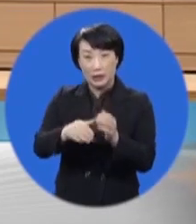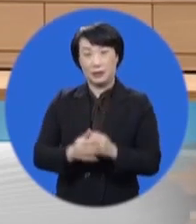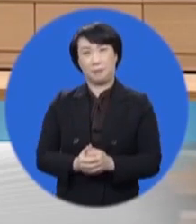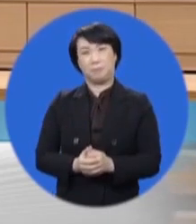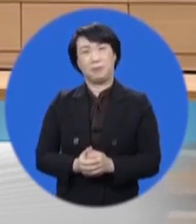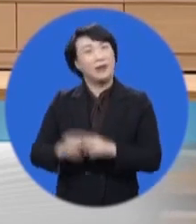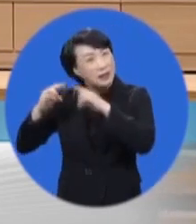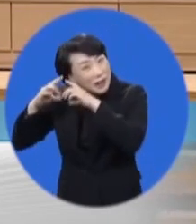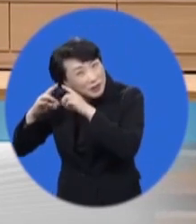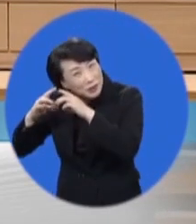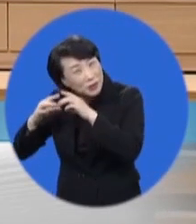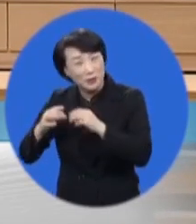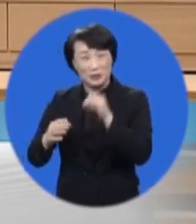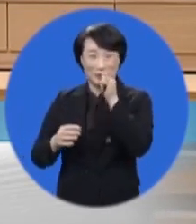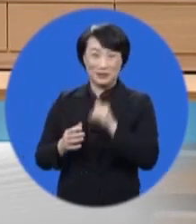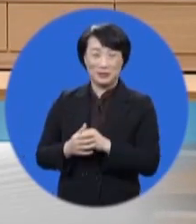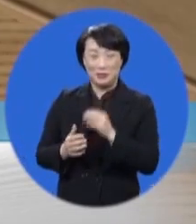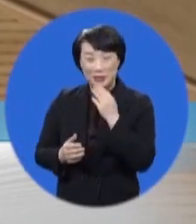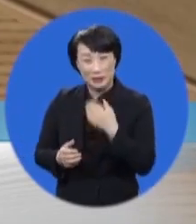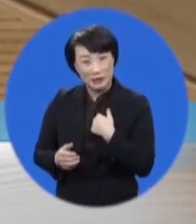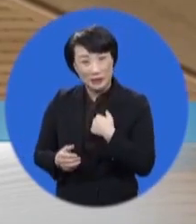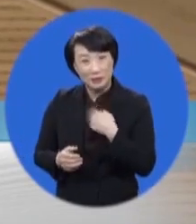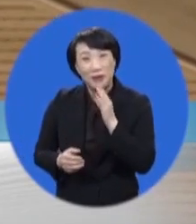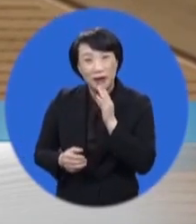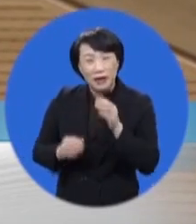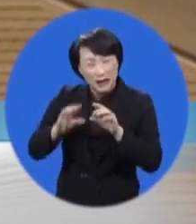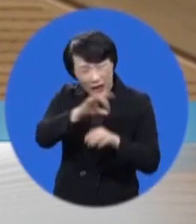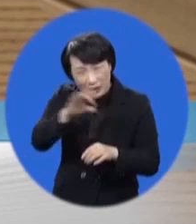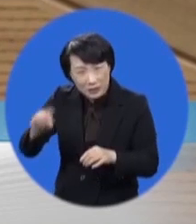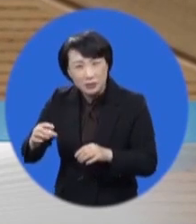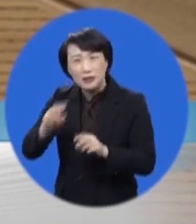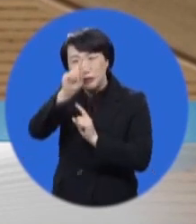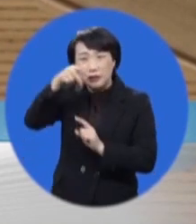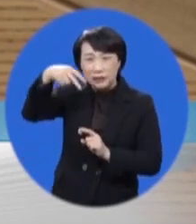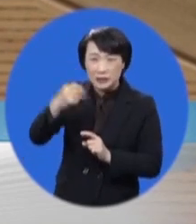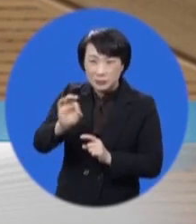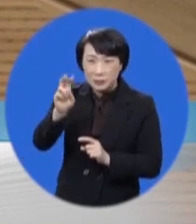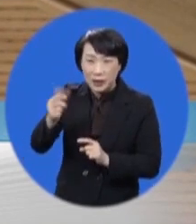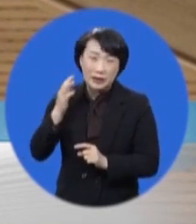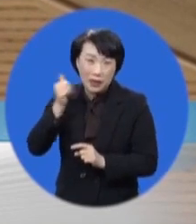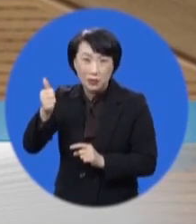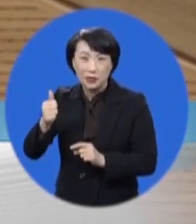참 라디오를 가끔 보면 이승만 대통령의 목소리가 나오잖아요.